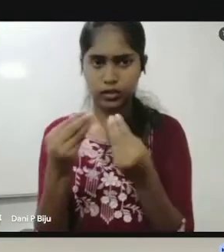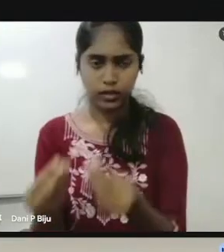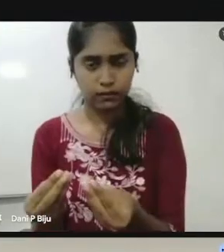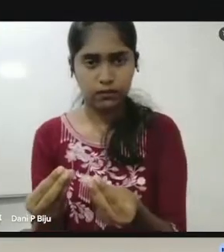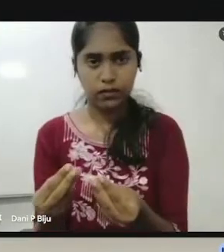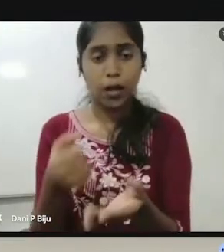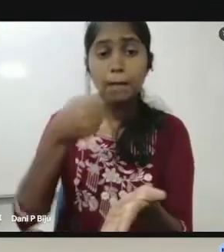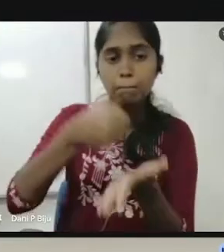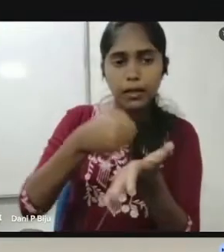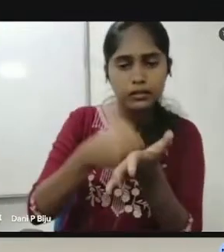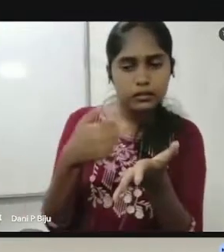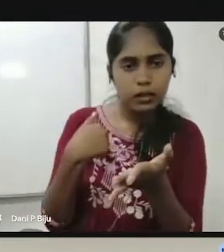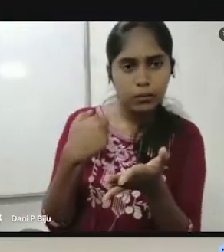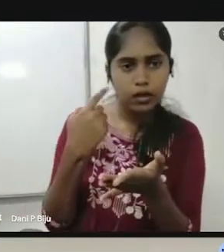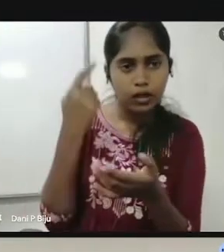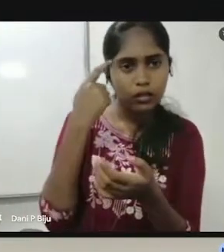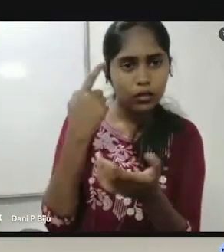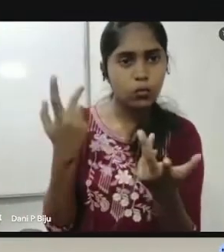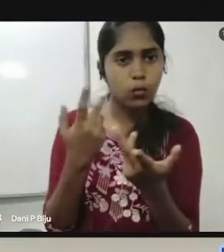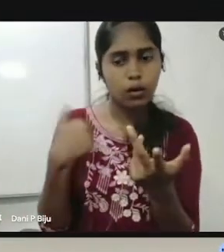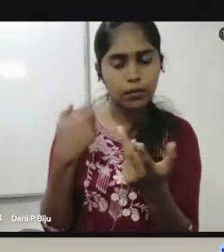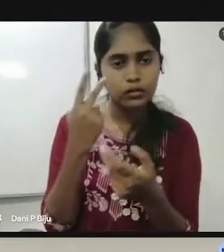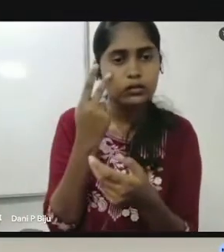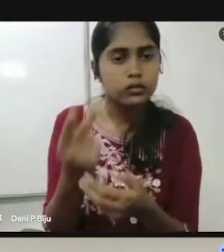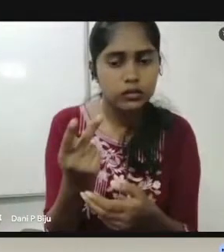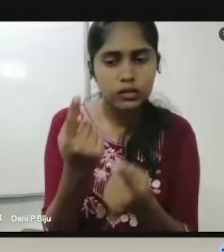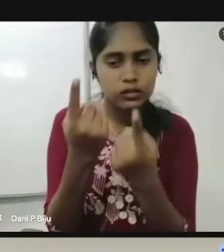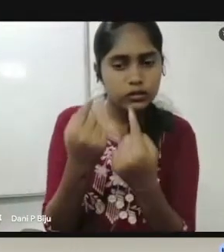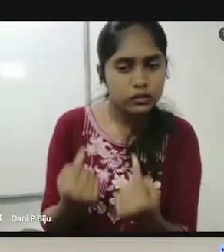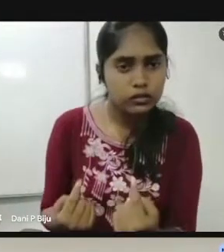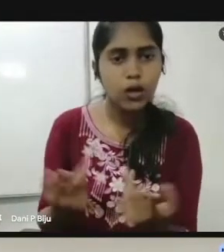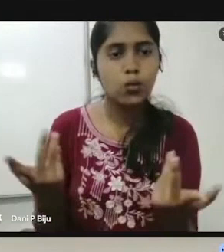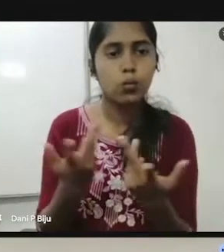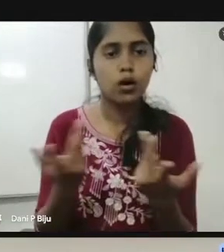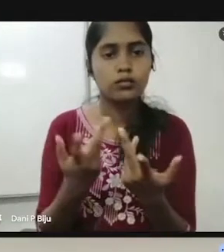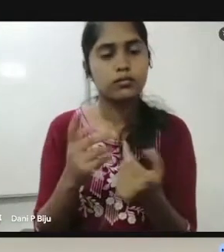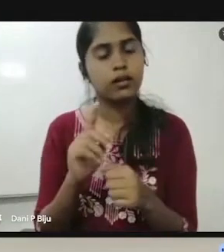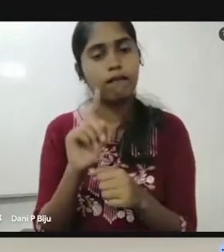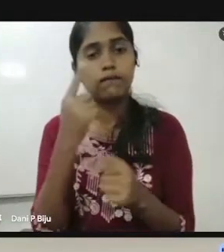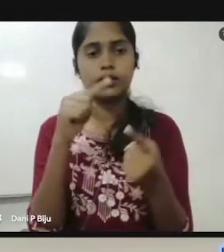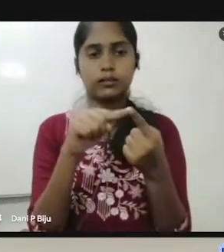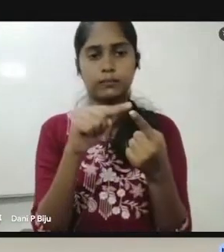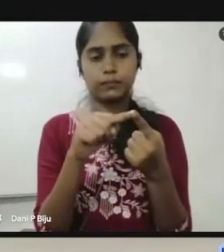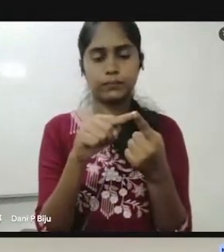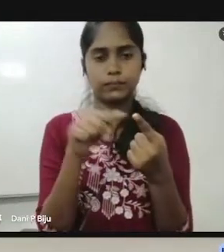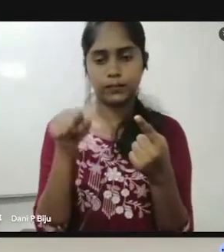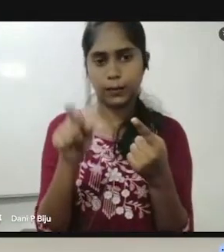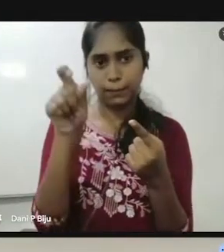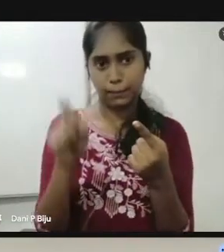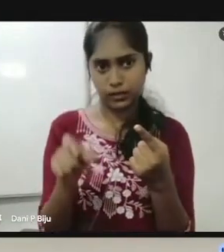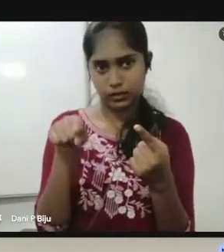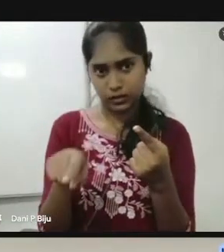നമ്മൾ കണ്ടുപിടിക്കേണ്ടതായിട്ടുണ്ട്, അല്ലെങ്കിൽ ഒരു അസസ്മെന്റ് നമ്മൾ നടത്തേണ്ടതായിട്ടുണ്ട്. അതിൽ ഫസ്റ്റ് എന്ന് പറയുന്നത് ഇവരിപ്പോ എങ്ങനെയാണ്